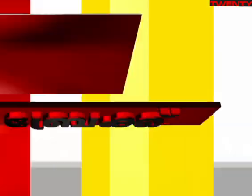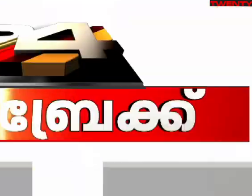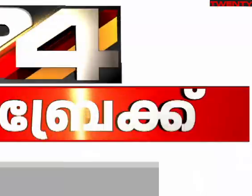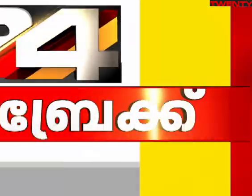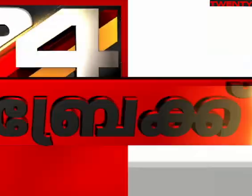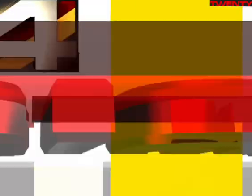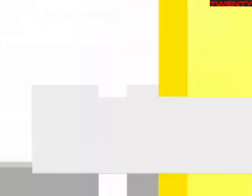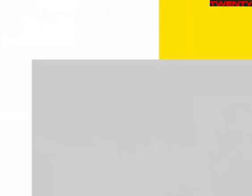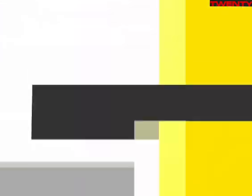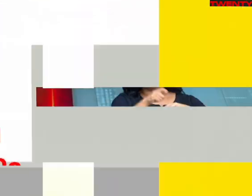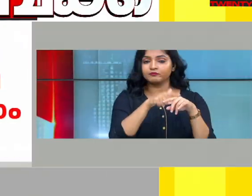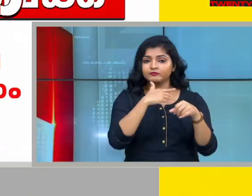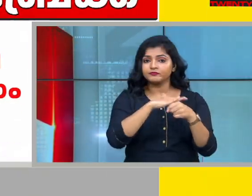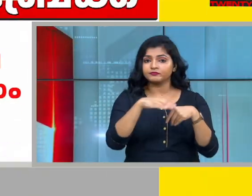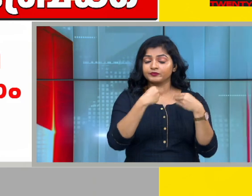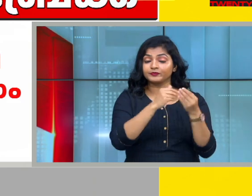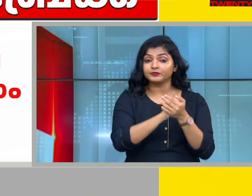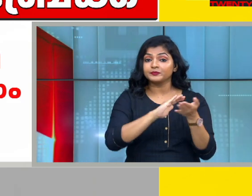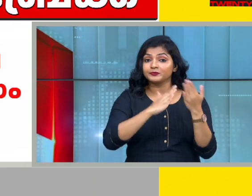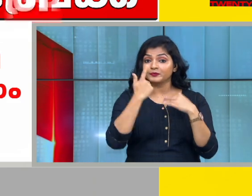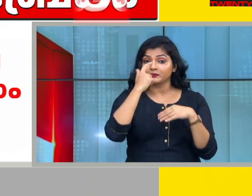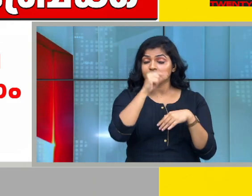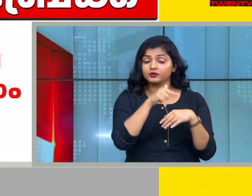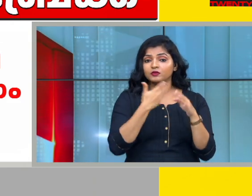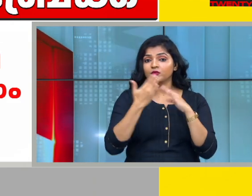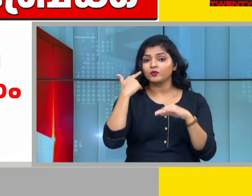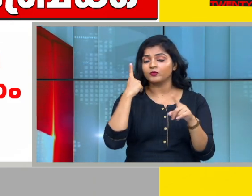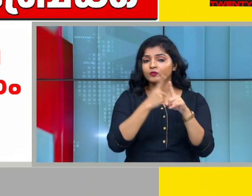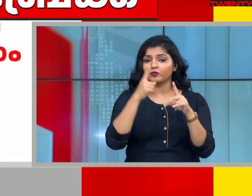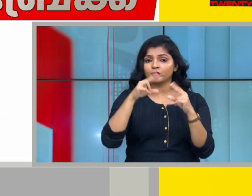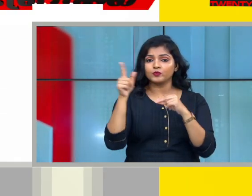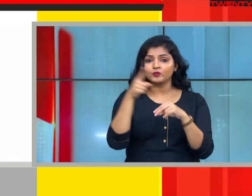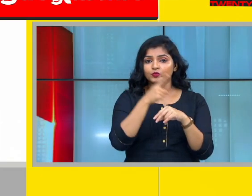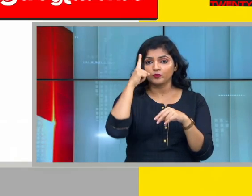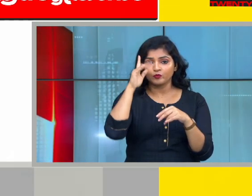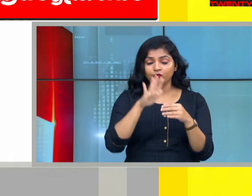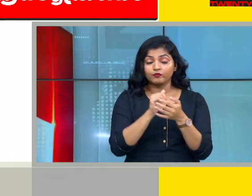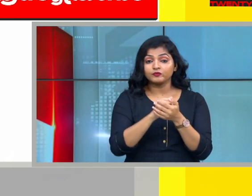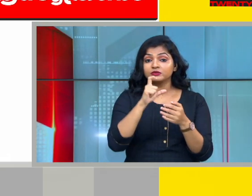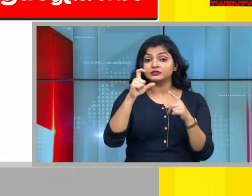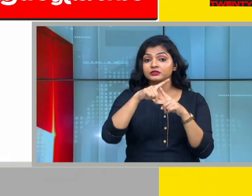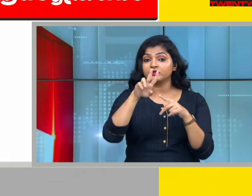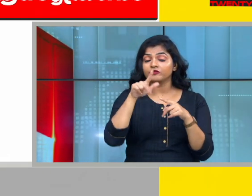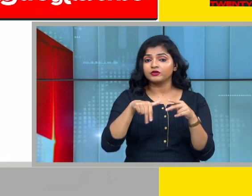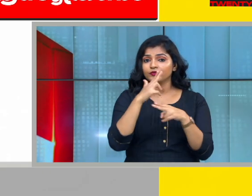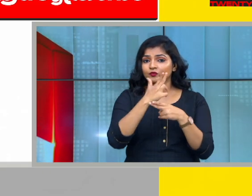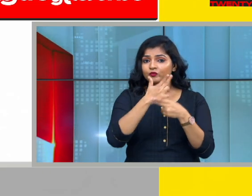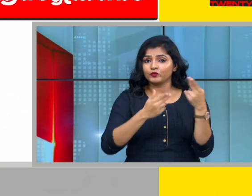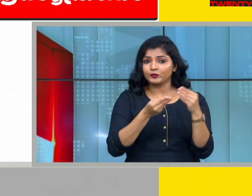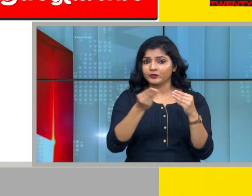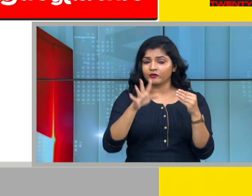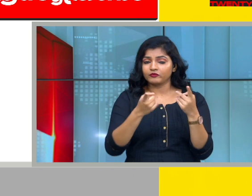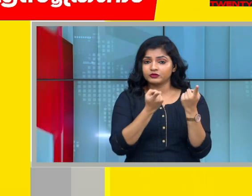മരിച്ച സ്ത്രീക്ക് നേരത്തെ മുൻ പരിചയമുണ്ട്. എന്തായാലും പ്രതിയിലേക്ക് പോലീസ് എത്തിയത് സമീപത്തെ CCTV ദൃശ്യം കേന്ദ്രീകരിച്ചാണ്. പോലീസ് ഇതുമായി ബന്ധപ്പെട്ട